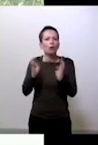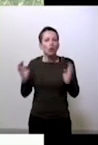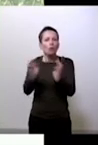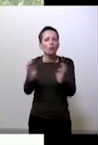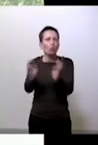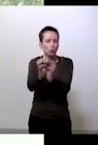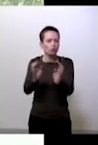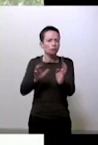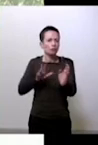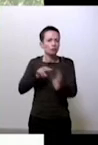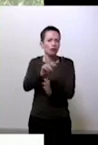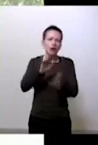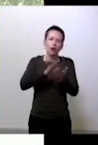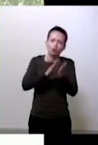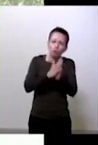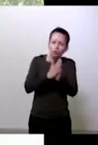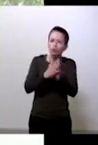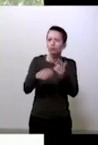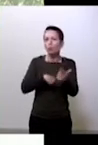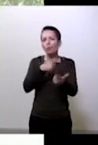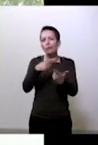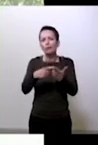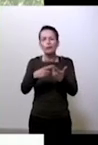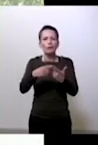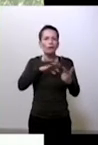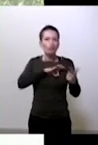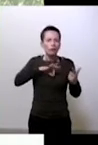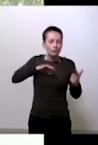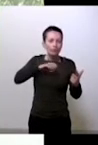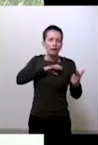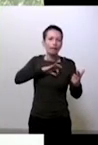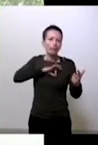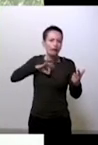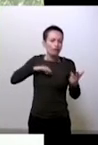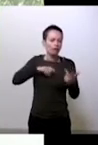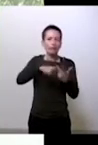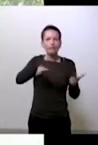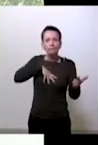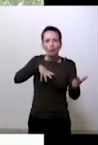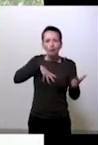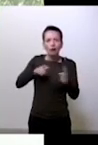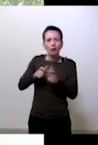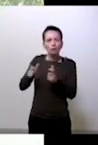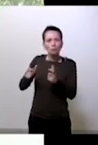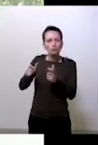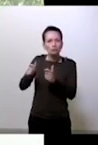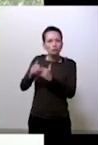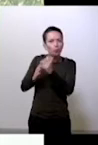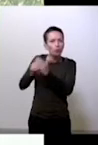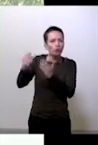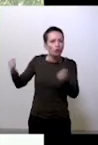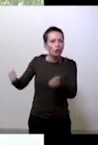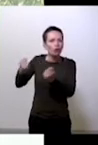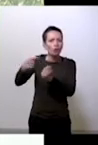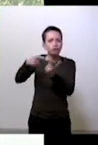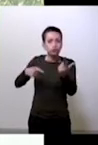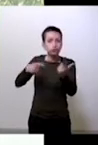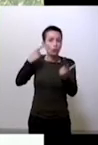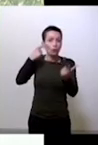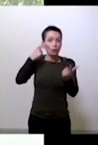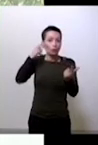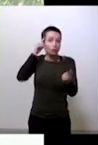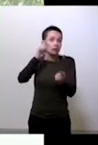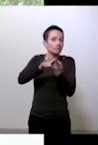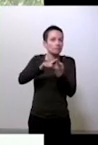logement, associations, notaires, avocats, promoteurs, etc., pour aller prendre un peu les idées de tout le monde et puis